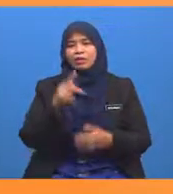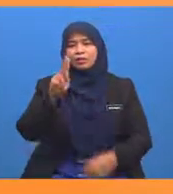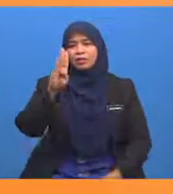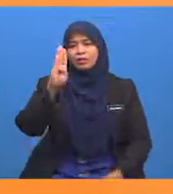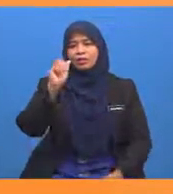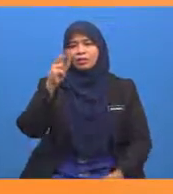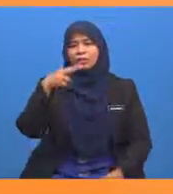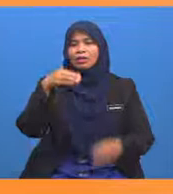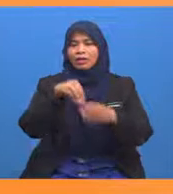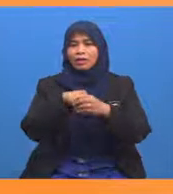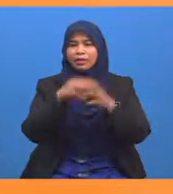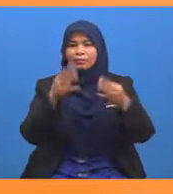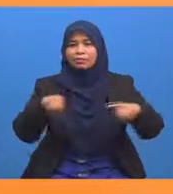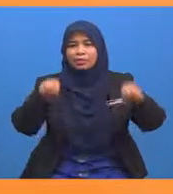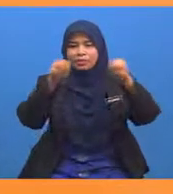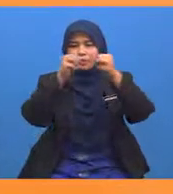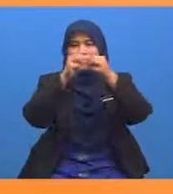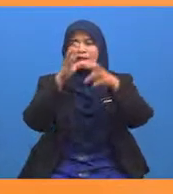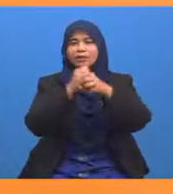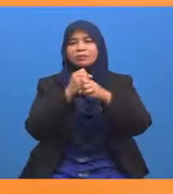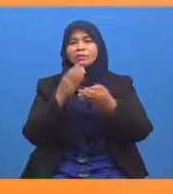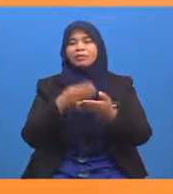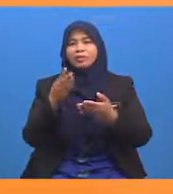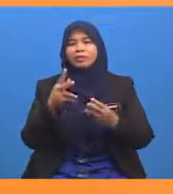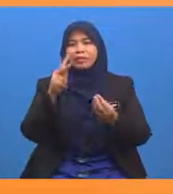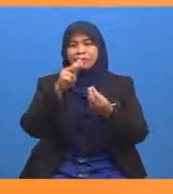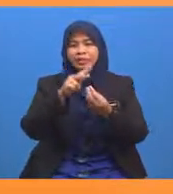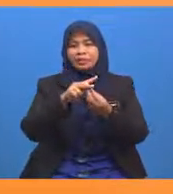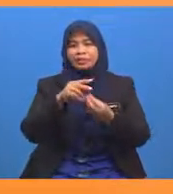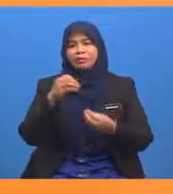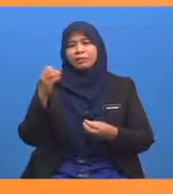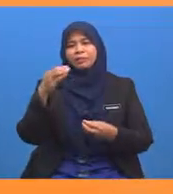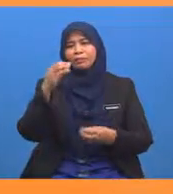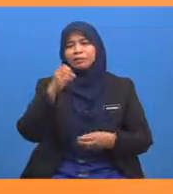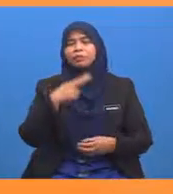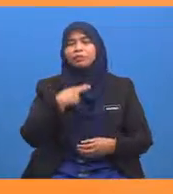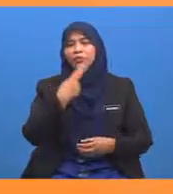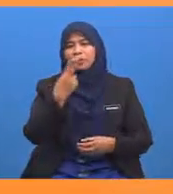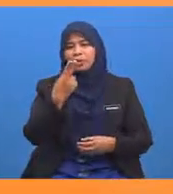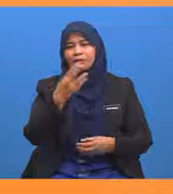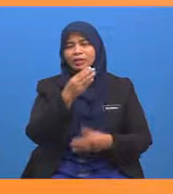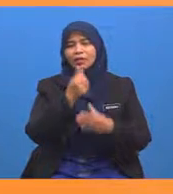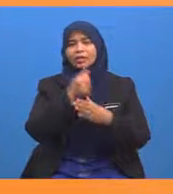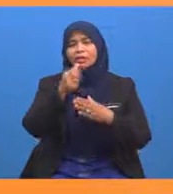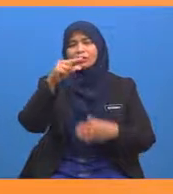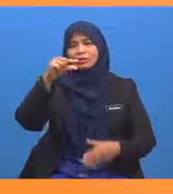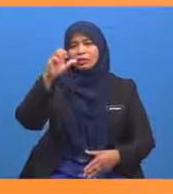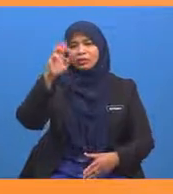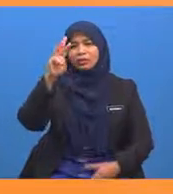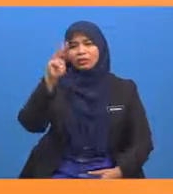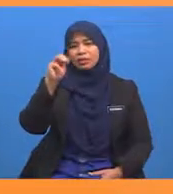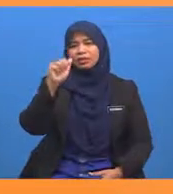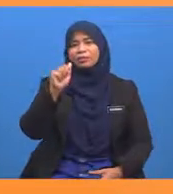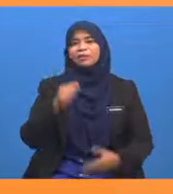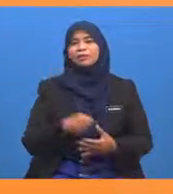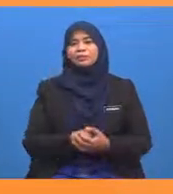di dalam masjid dapat memberikan kesan pantulan suara atau gema di dalamnya. Terdapat aneka